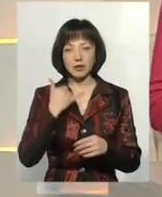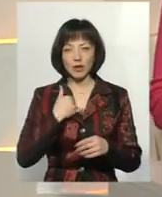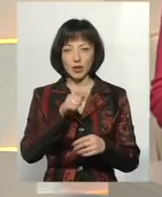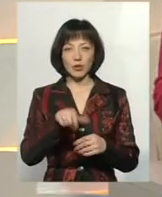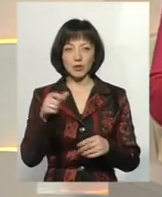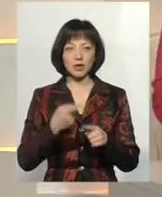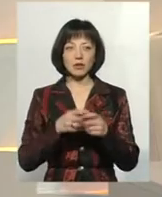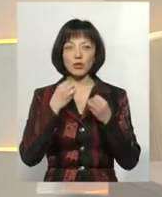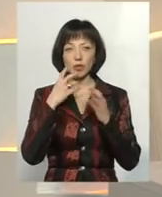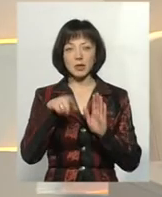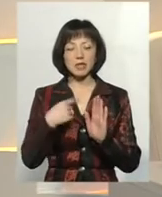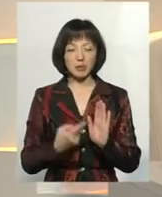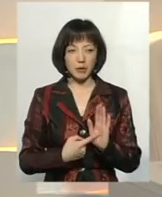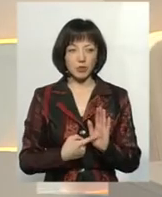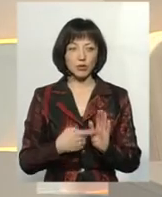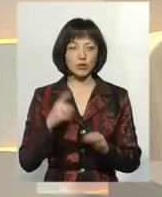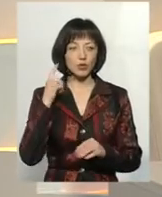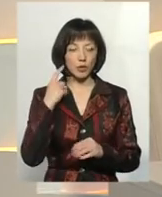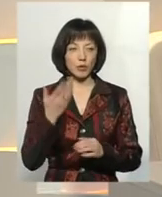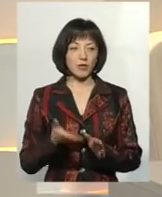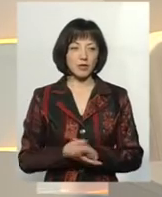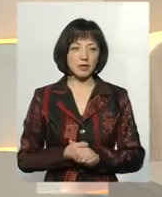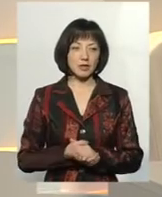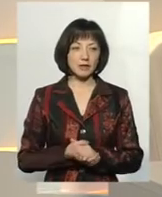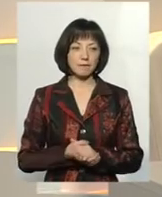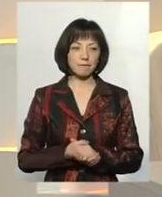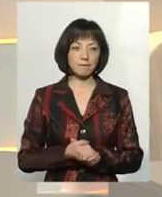хмельничани, це добре, ставте, будь ласка, свої запитання, ми чуємо вас.